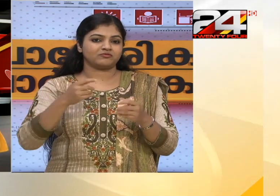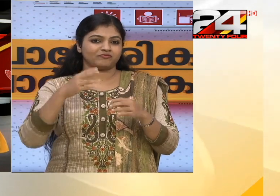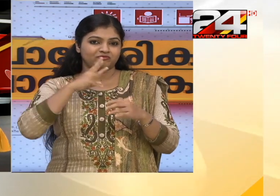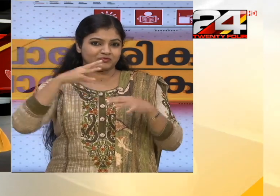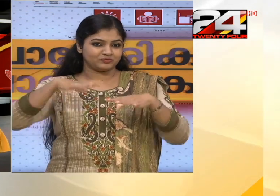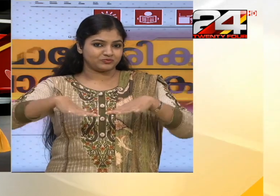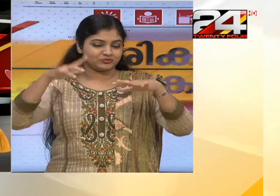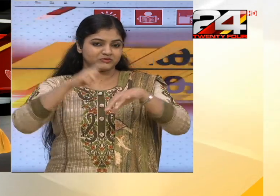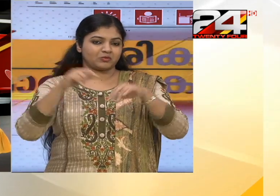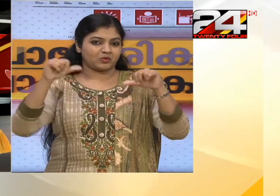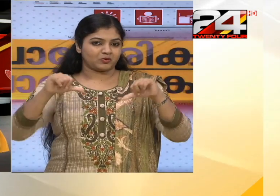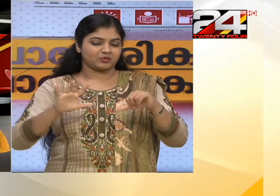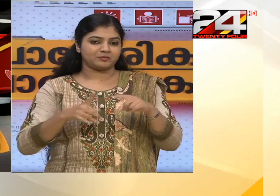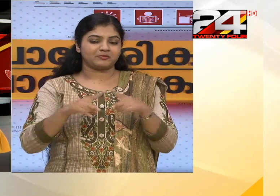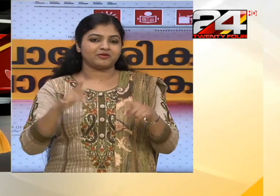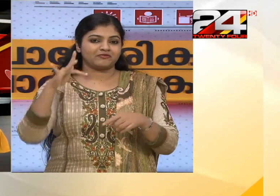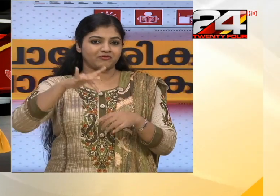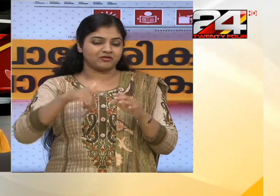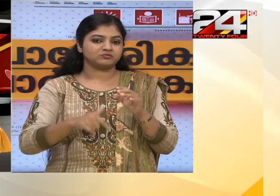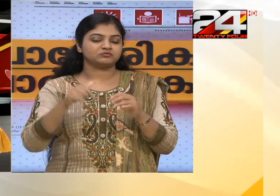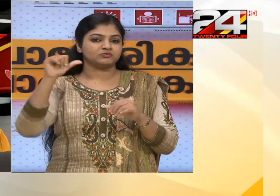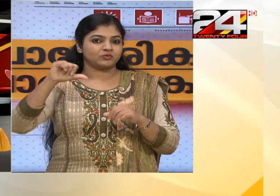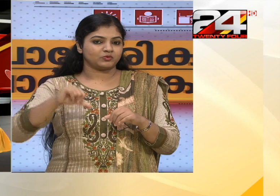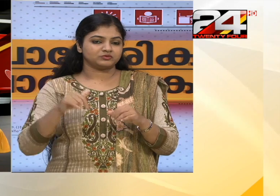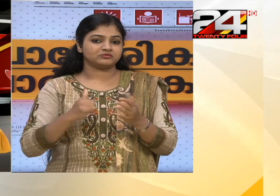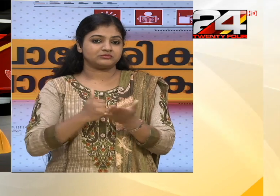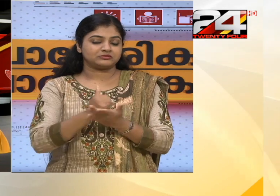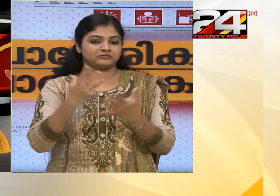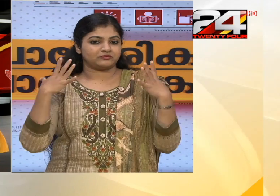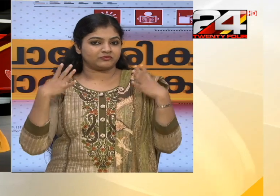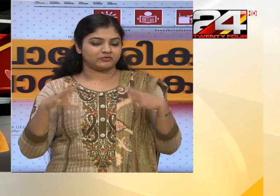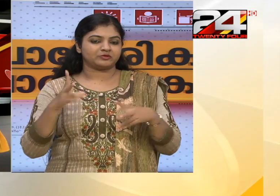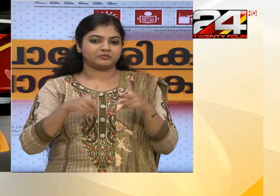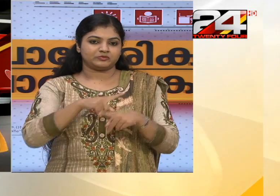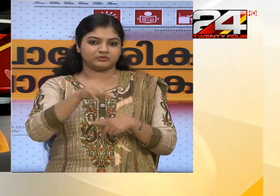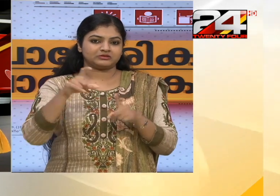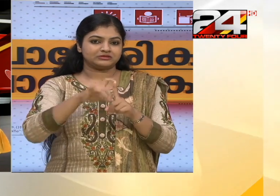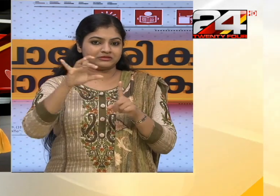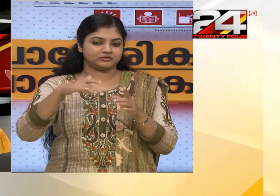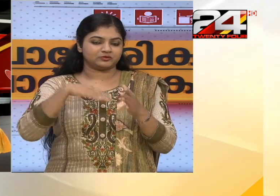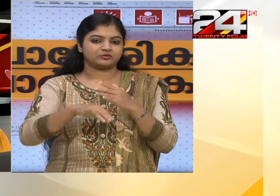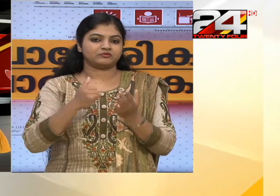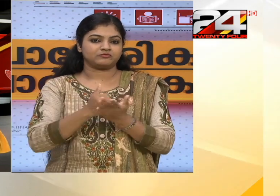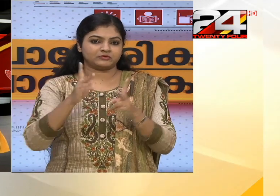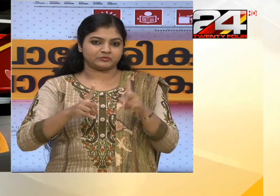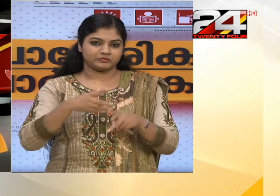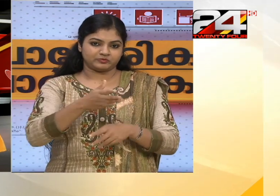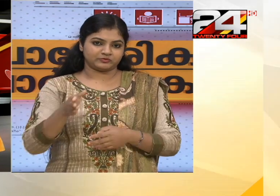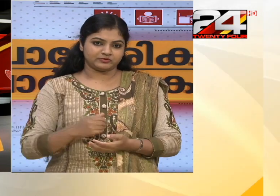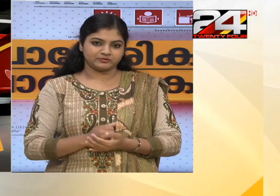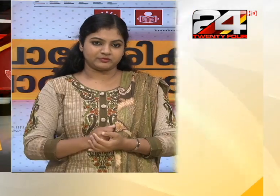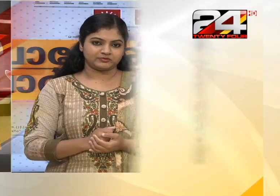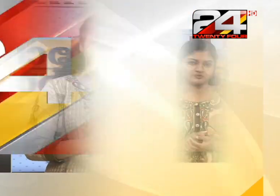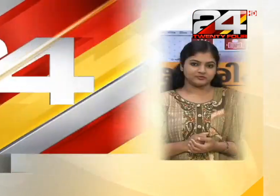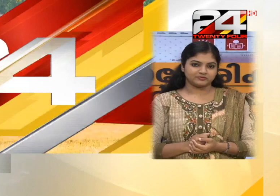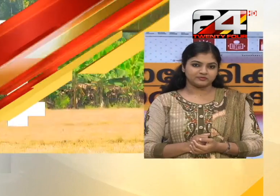കർഷകർക്ക് ആശ്വാസമായിരുന്ന വാഴകൃഷിയും കൈവിട്ടതോടെ കൃഷി തന്നെ അവസാനിപ്പിക്കാനുള്ള ഒരുക്കത്തിലാണ് ജില്ലയിലെ മിക്ക വാഴകർഷകരും.